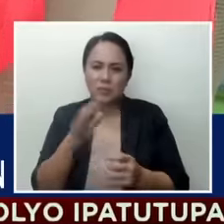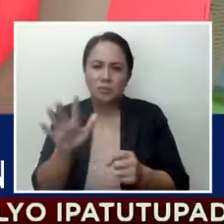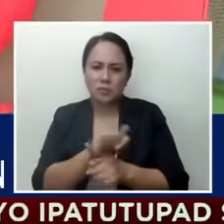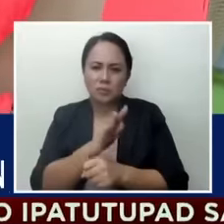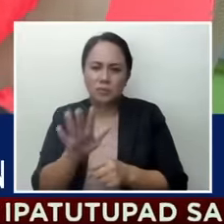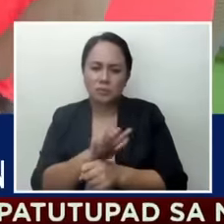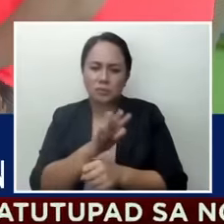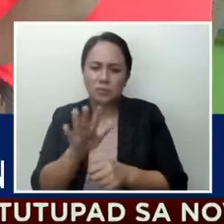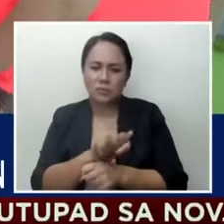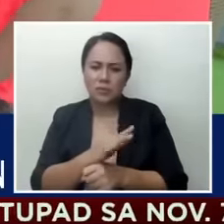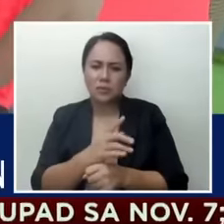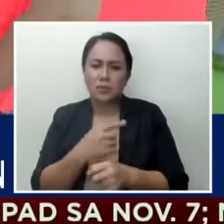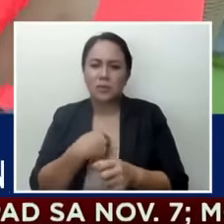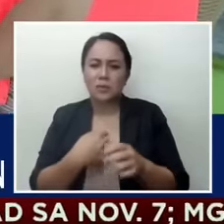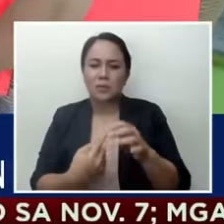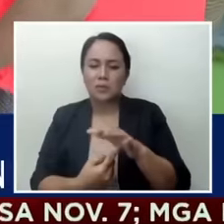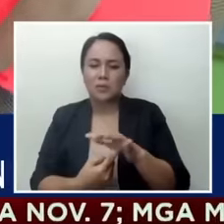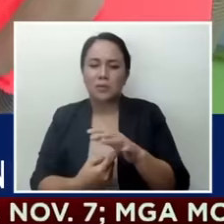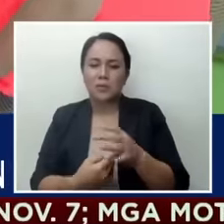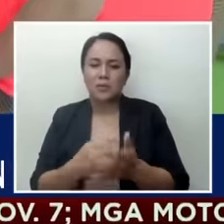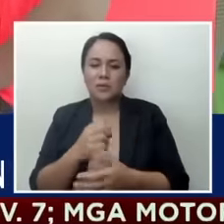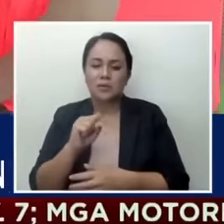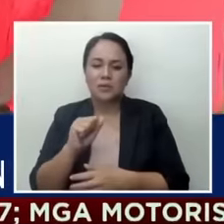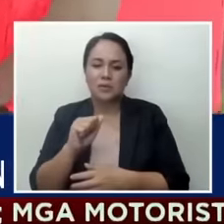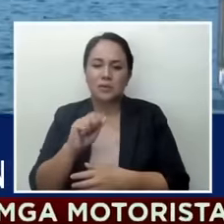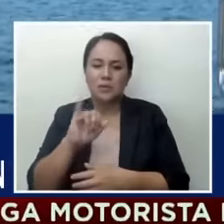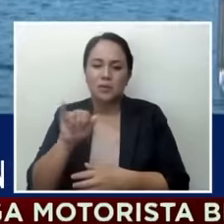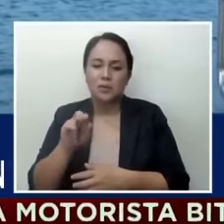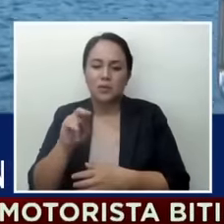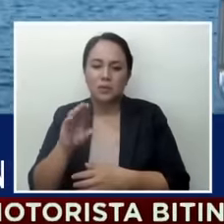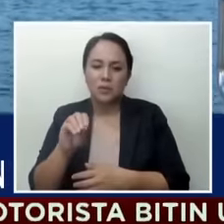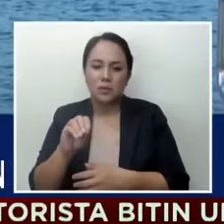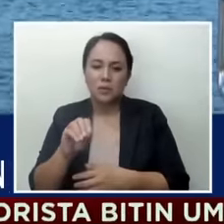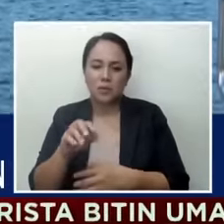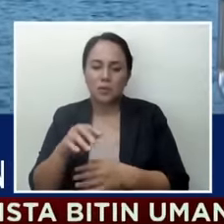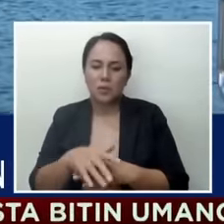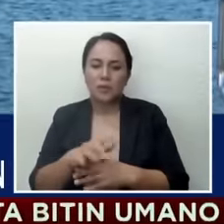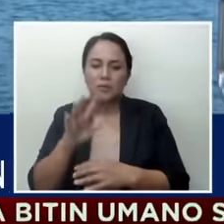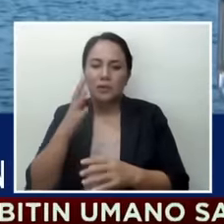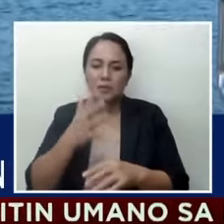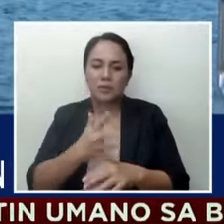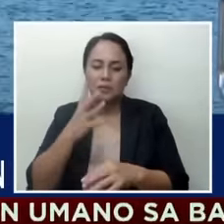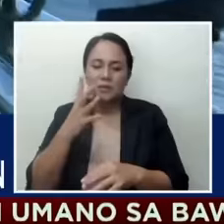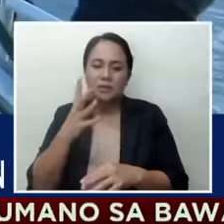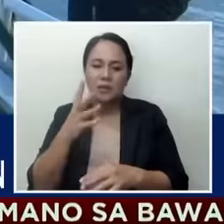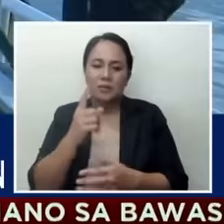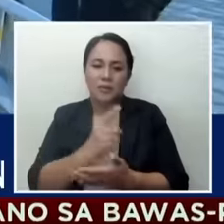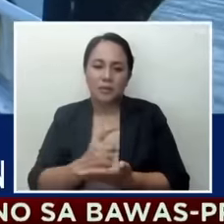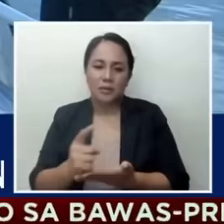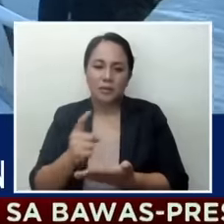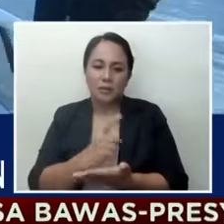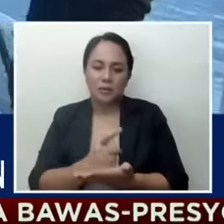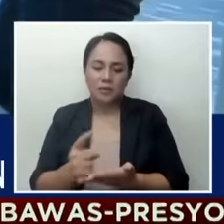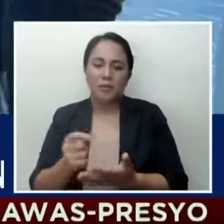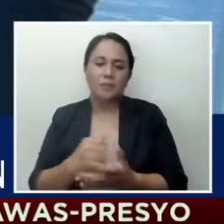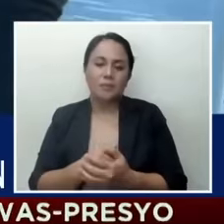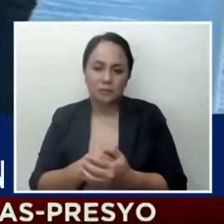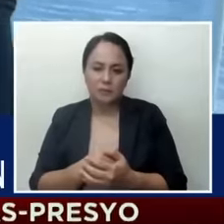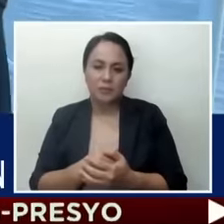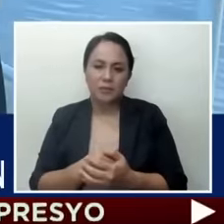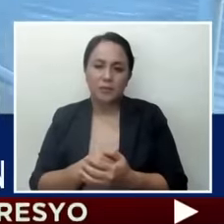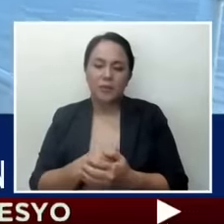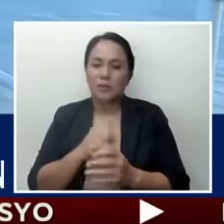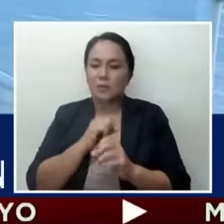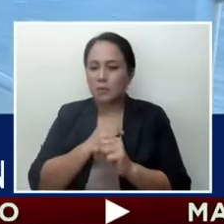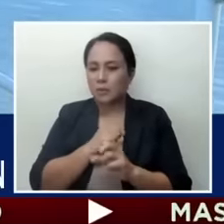na sakay naman ng San Juanico Cruise na bumabiyahe halos 5 beses kada linggo. Naging advocacy